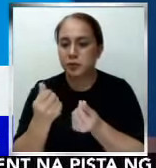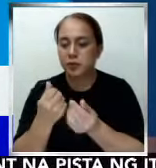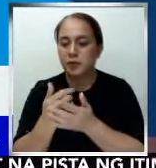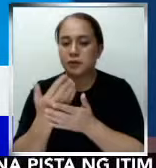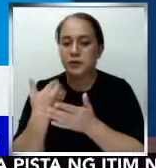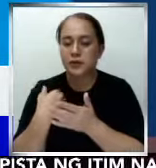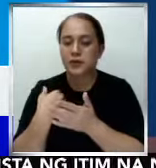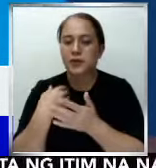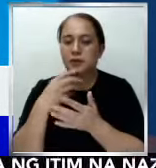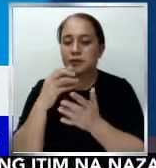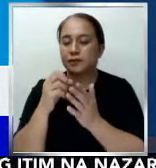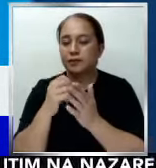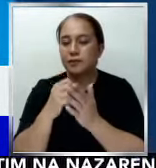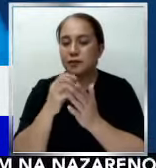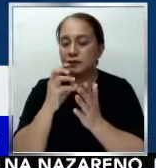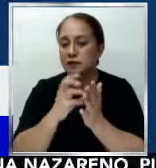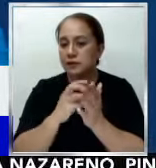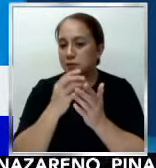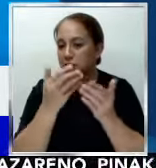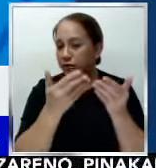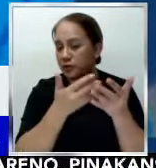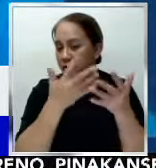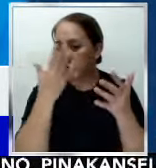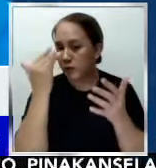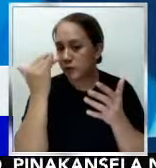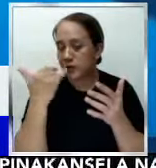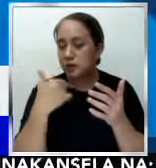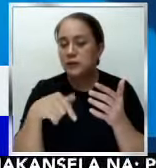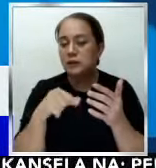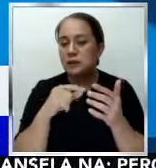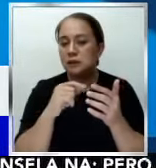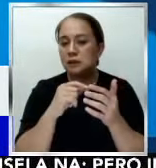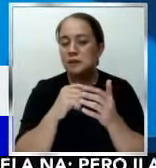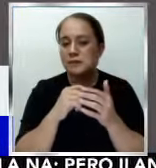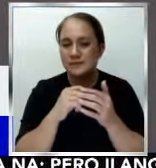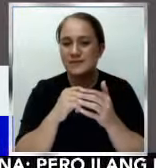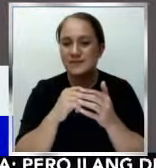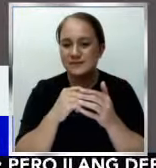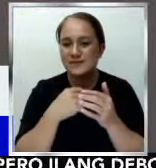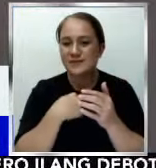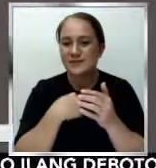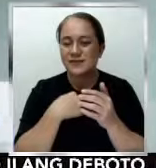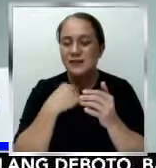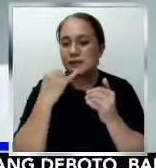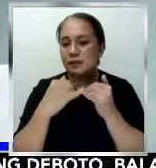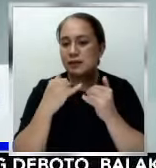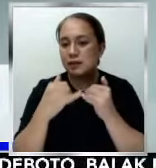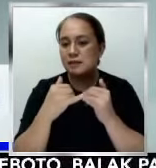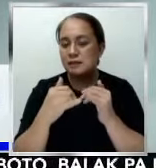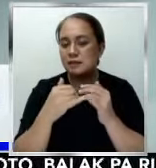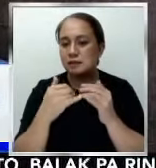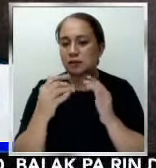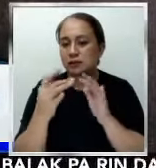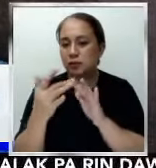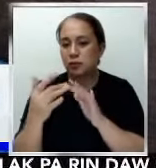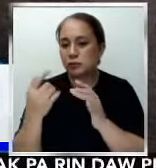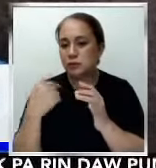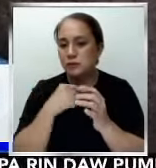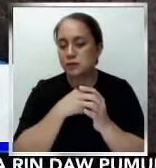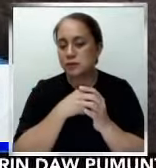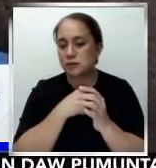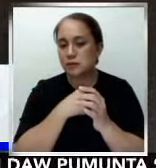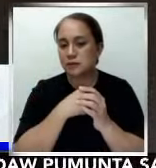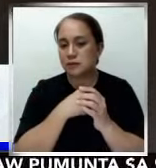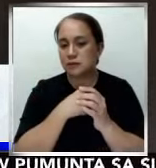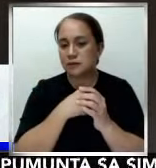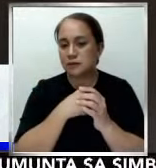facilities kasi sila yung siyempre nasa dulo ng network namin. Dahil sa pandemya, unang tanong dyan, paano ang supply